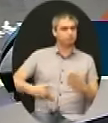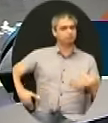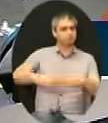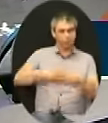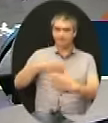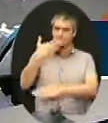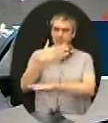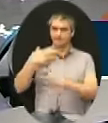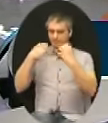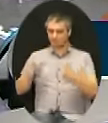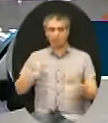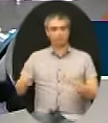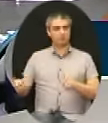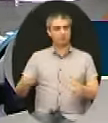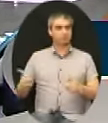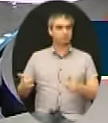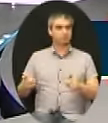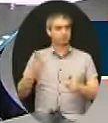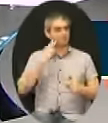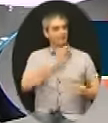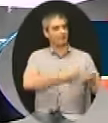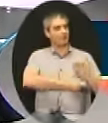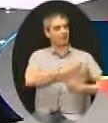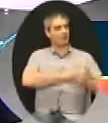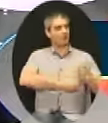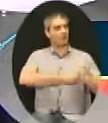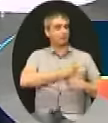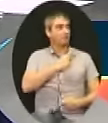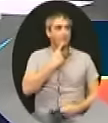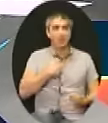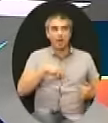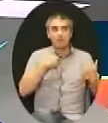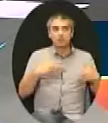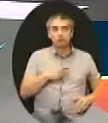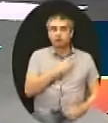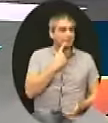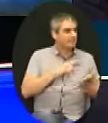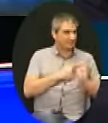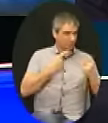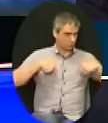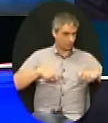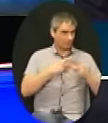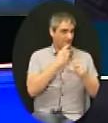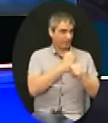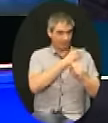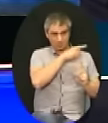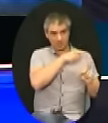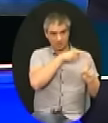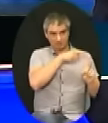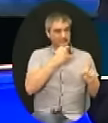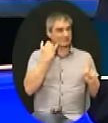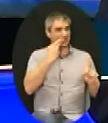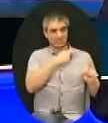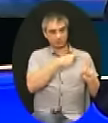וגם ברמה הביטחונית, ויד שנייה ברמה הכלכלית. אבל כשאתה אומר, אנחנו פישלנו, אתה אומר, יושב ראש מפלגת העבודה, יצחק